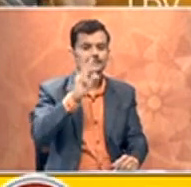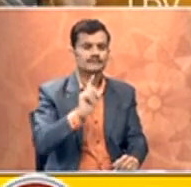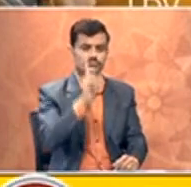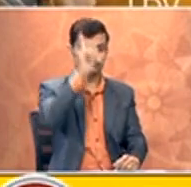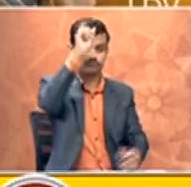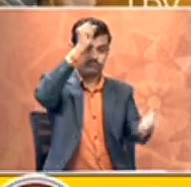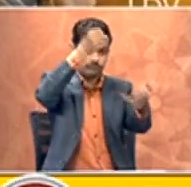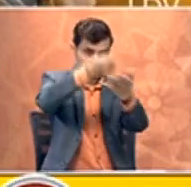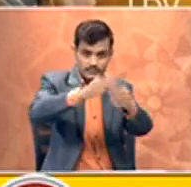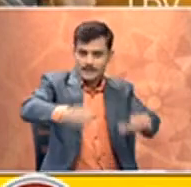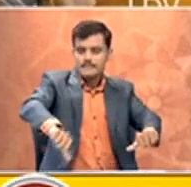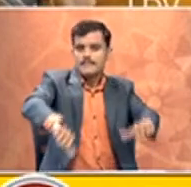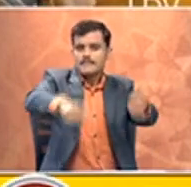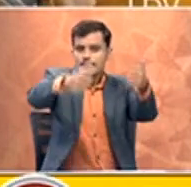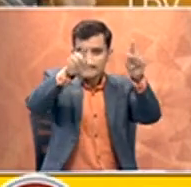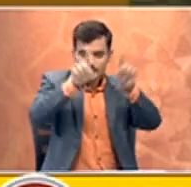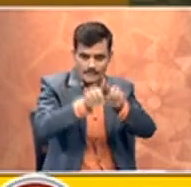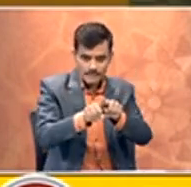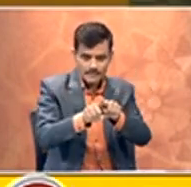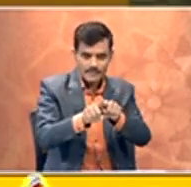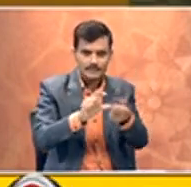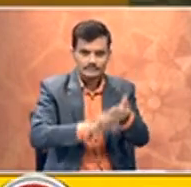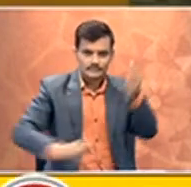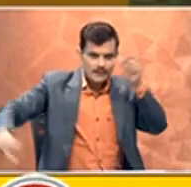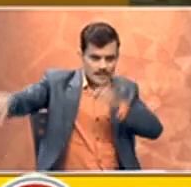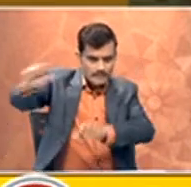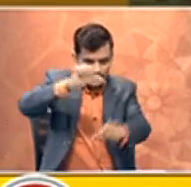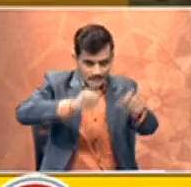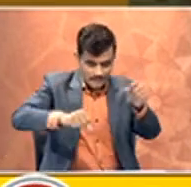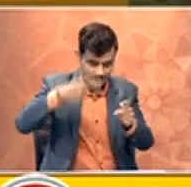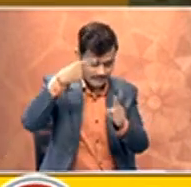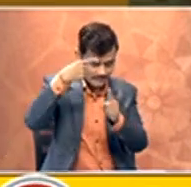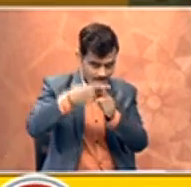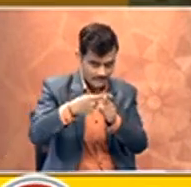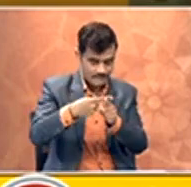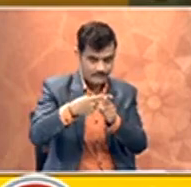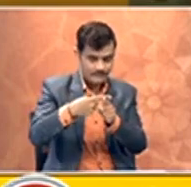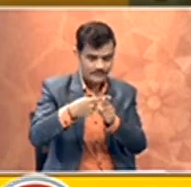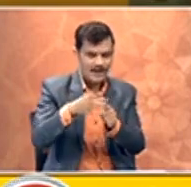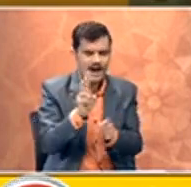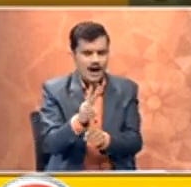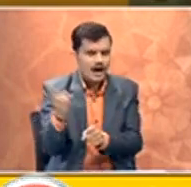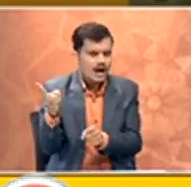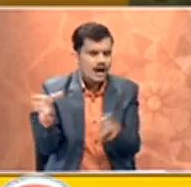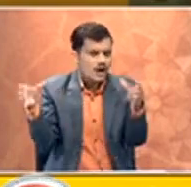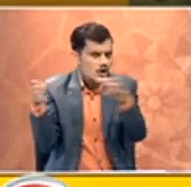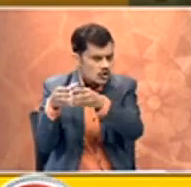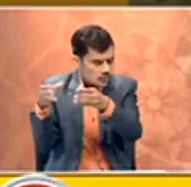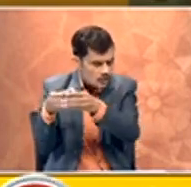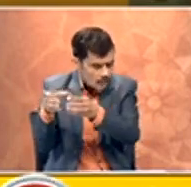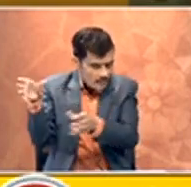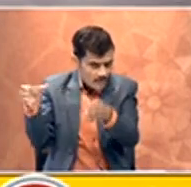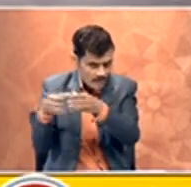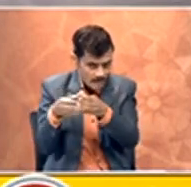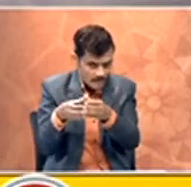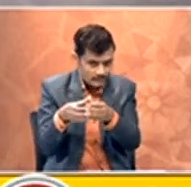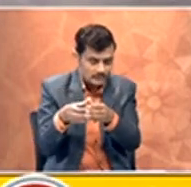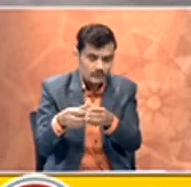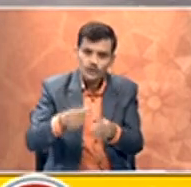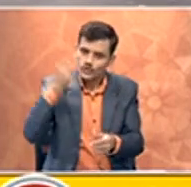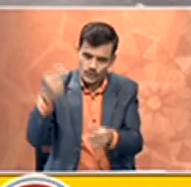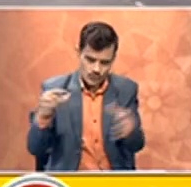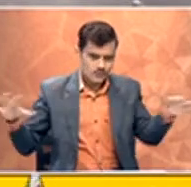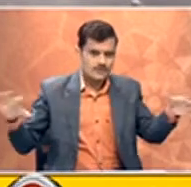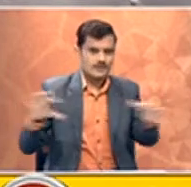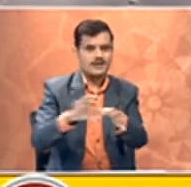चंद्रयान-3 की सफलता में हमारे वैज्ञानिकों के साथ ही दूसरे सेक्टर्स की भी अहम भूमिका